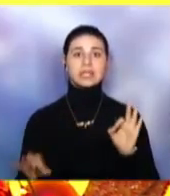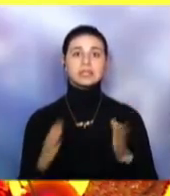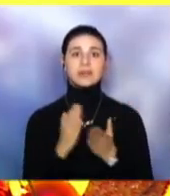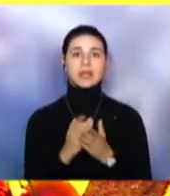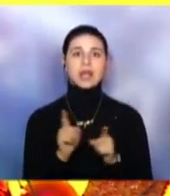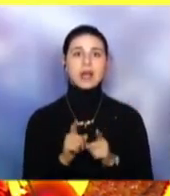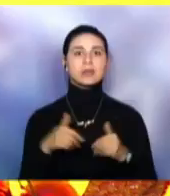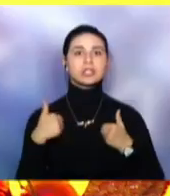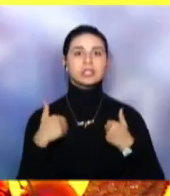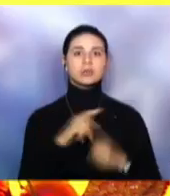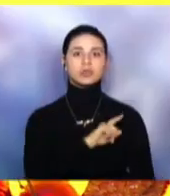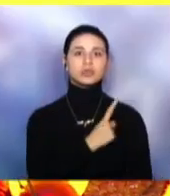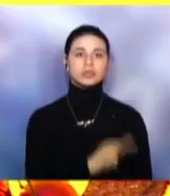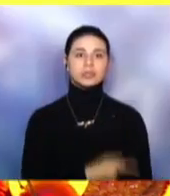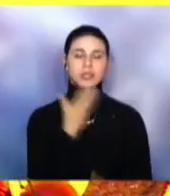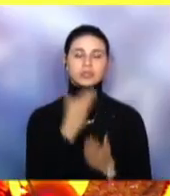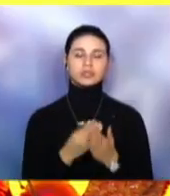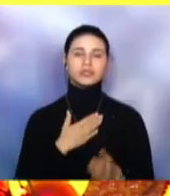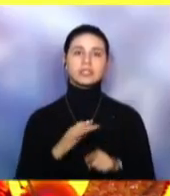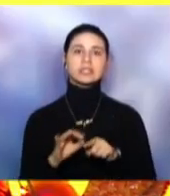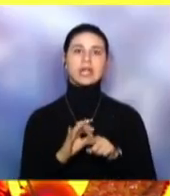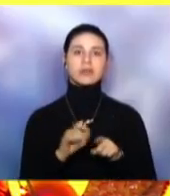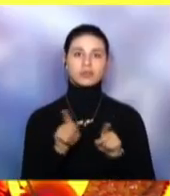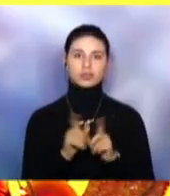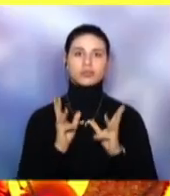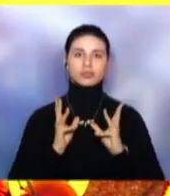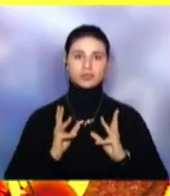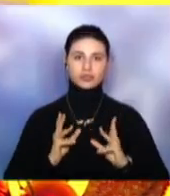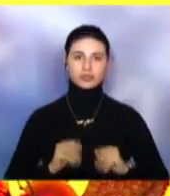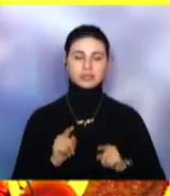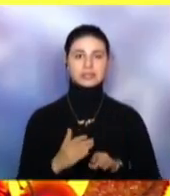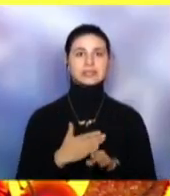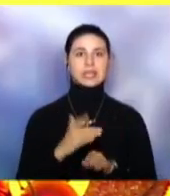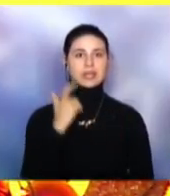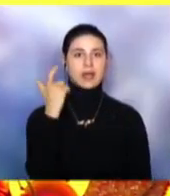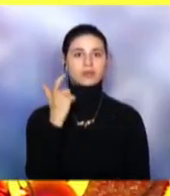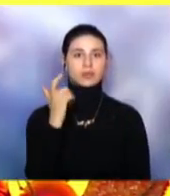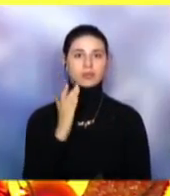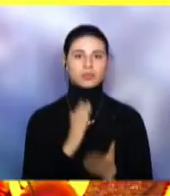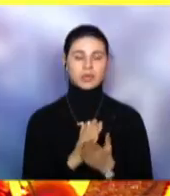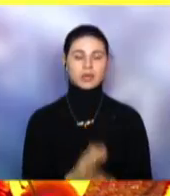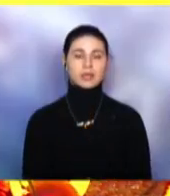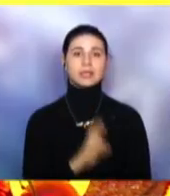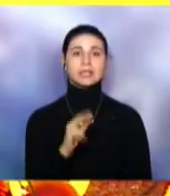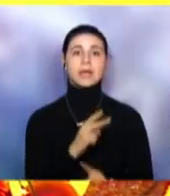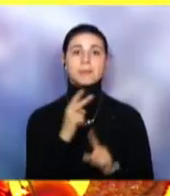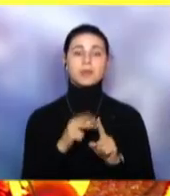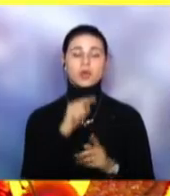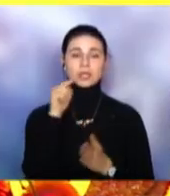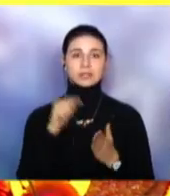იმუნიტეტსაც, განსაზღვრავს ჩვენი ნერვული სისტემის მდგომარეობასაც, იმიტომ რომ მას თალკი ავტონომიური ნერვული სისტემა აქვს. და მეორე